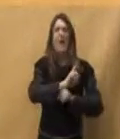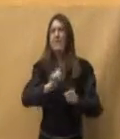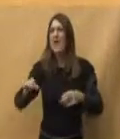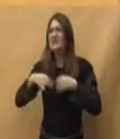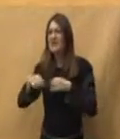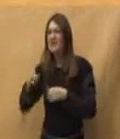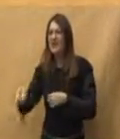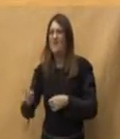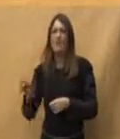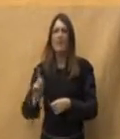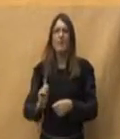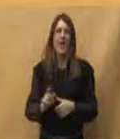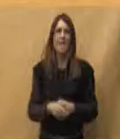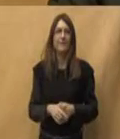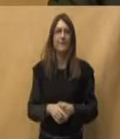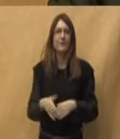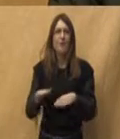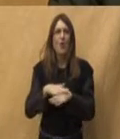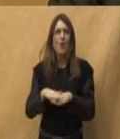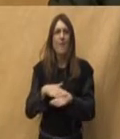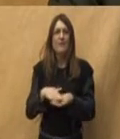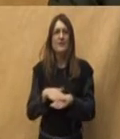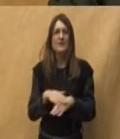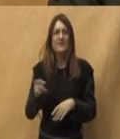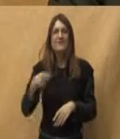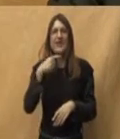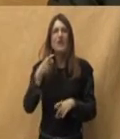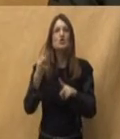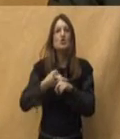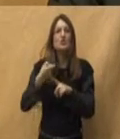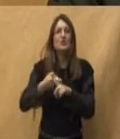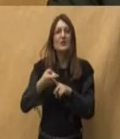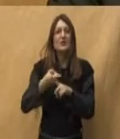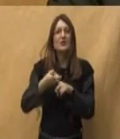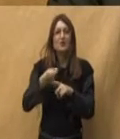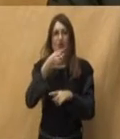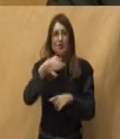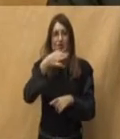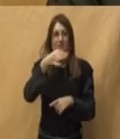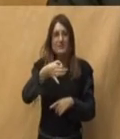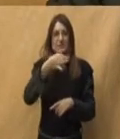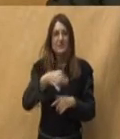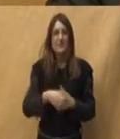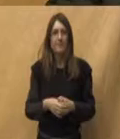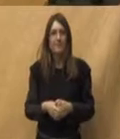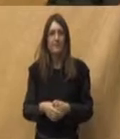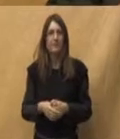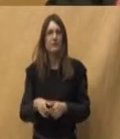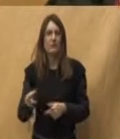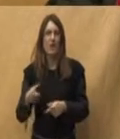I recite mi... Odmah, oprosti samo da upanem. Vi ste spomenuli čips, da to ne zaboravimo. Da. U